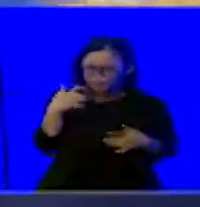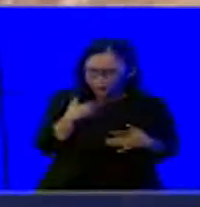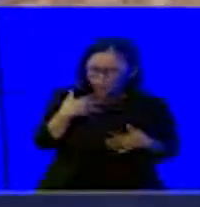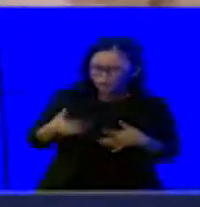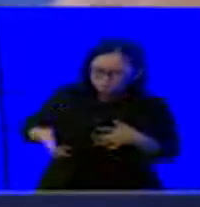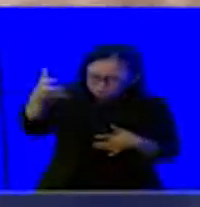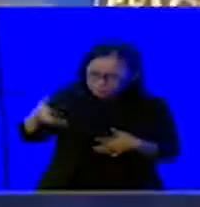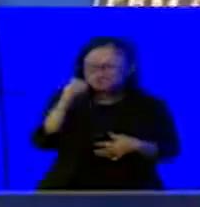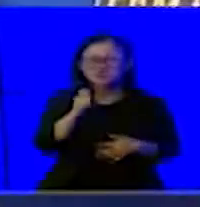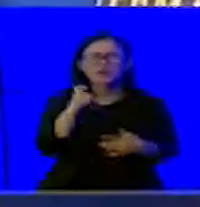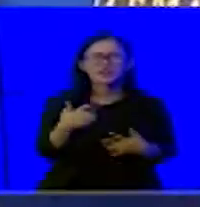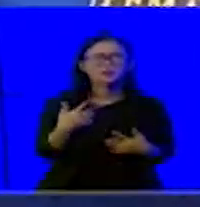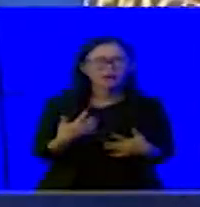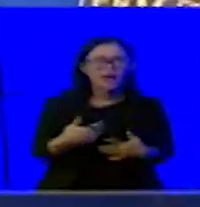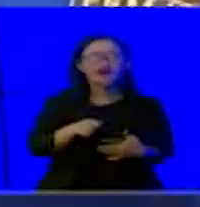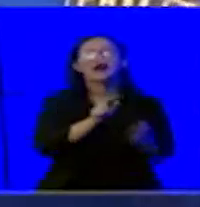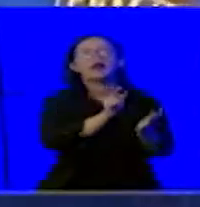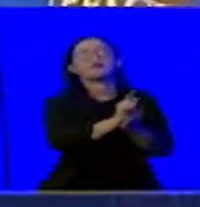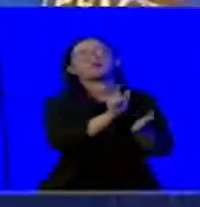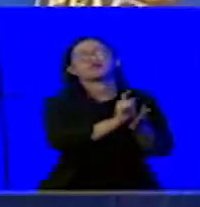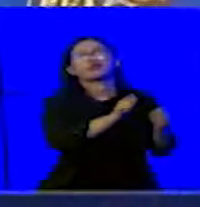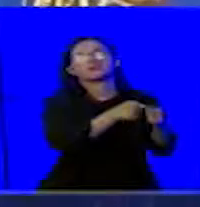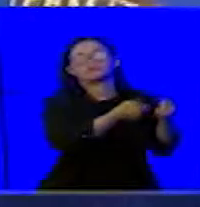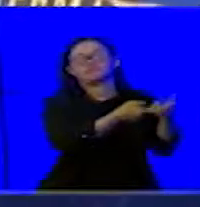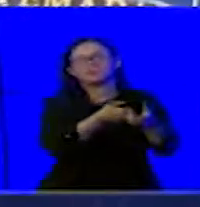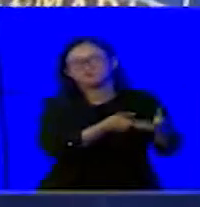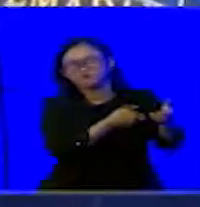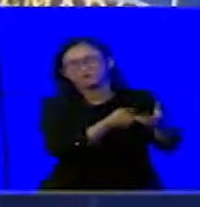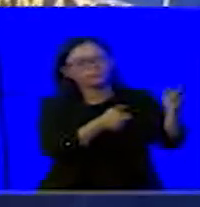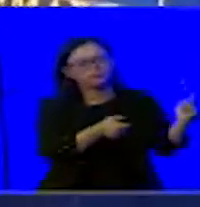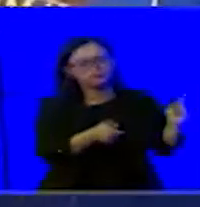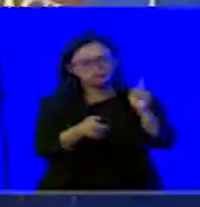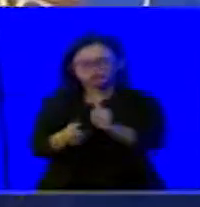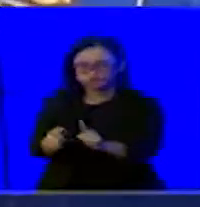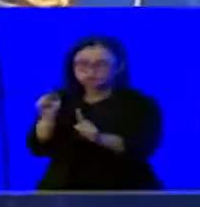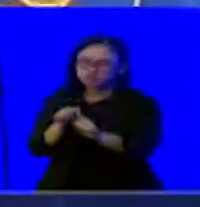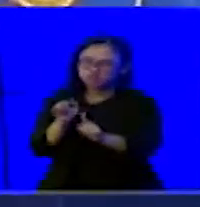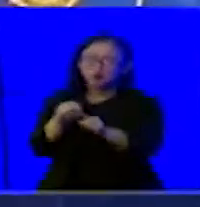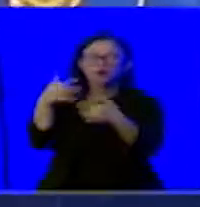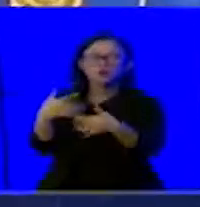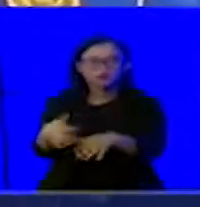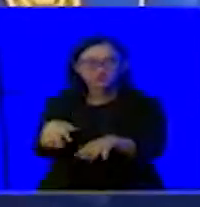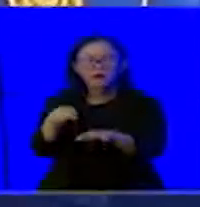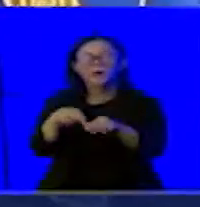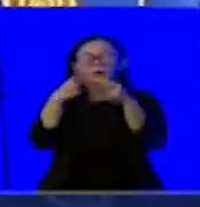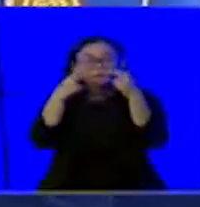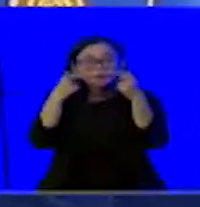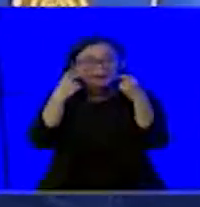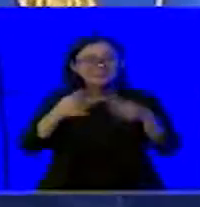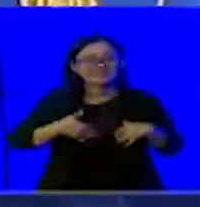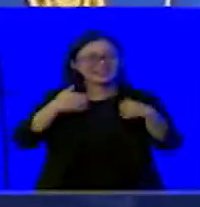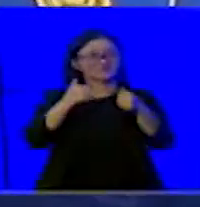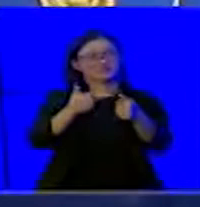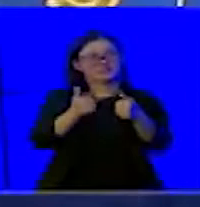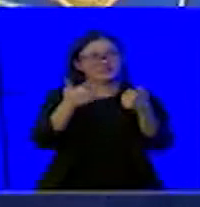Nah, terus kita lapor dari pemadam udah datang ke sini, alhamdulillah. Kucing ini juga udah selamat. Dan